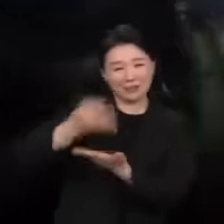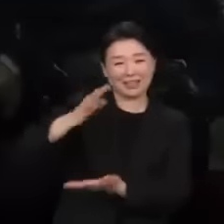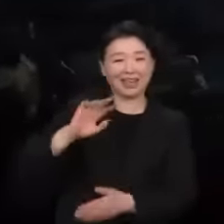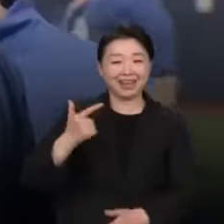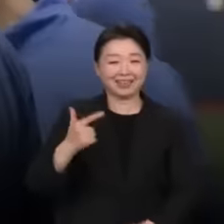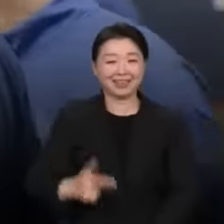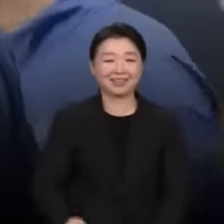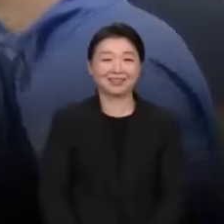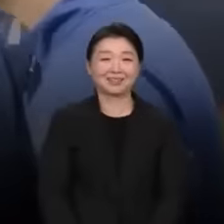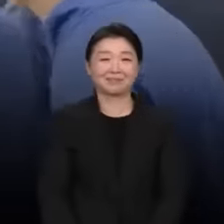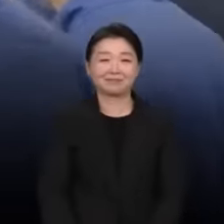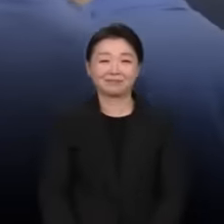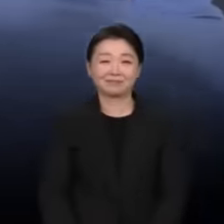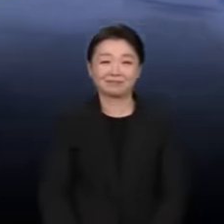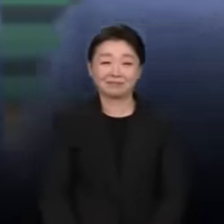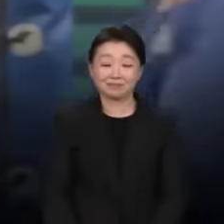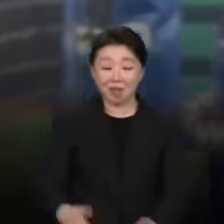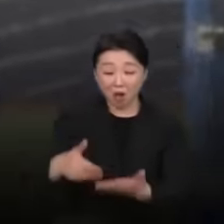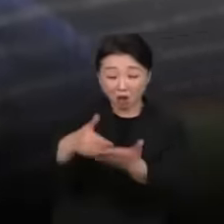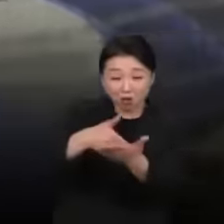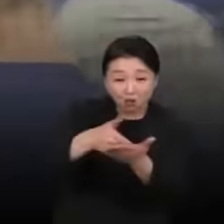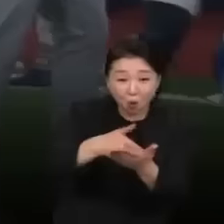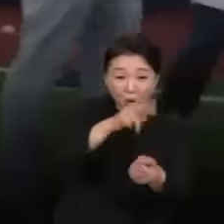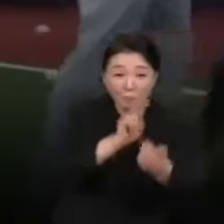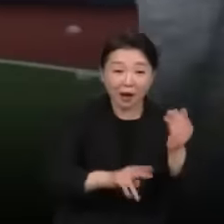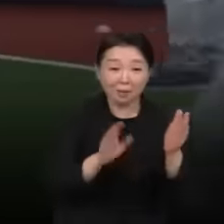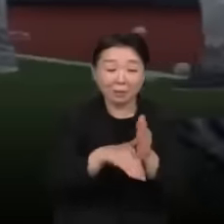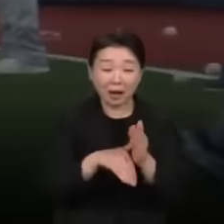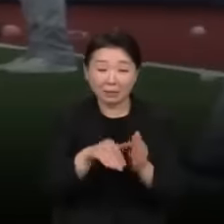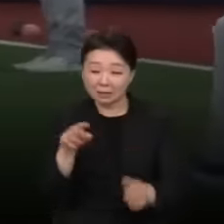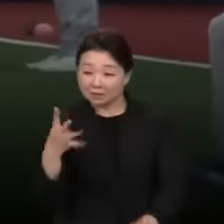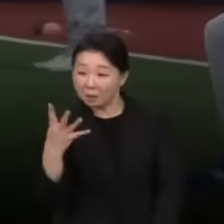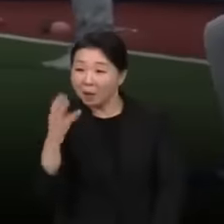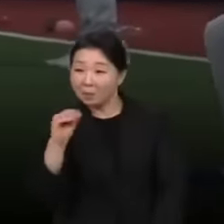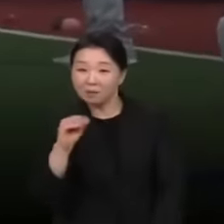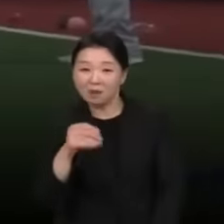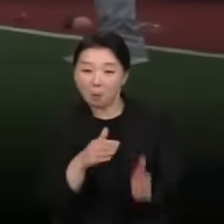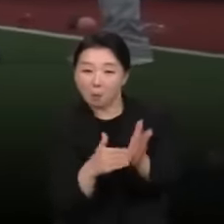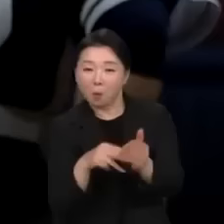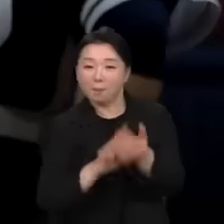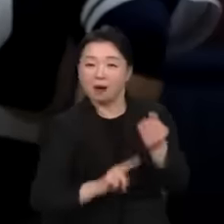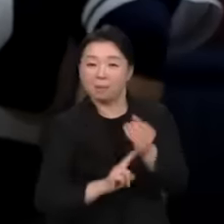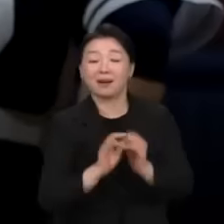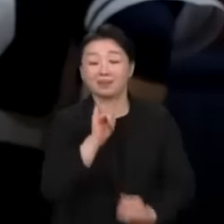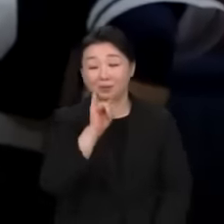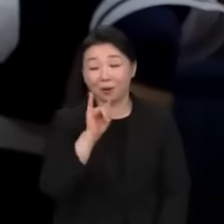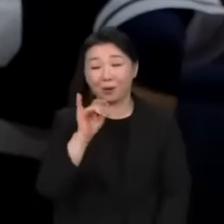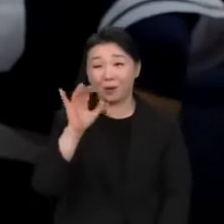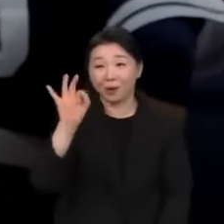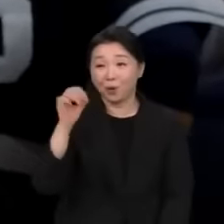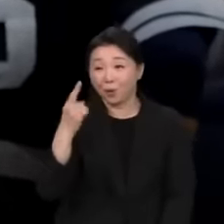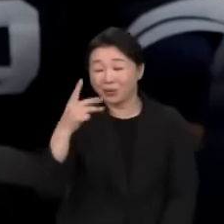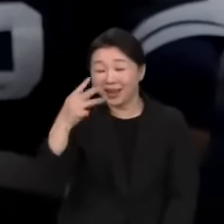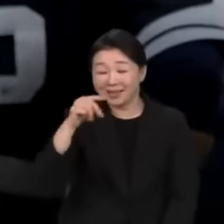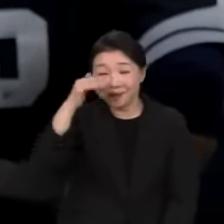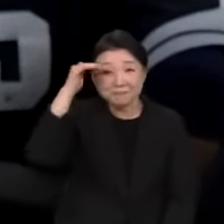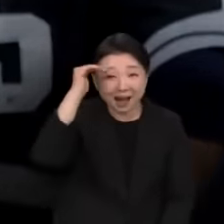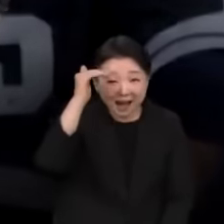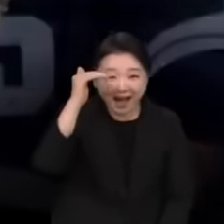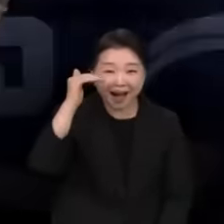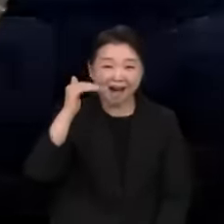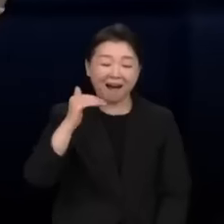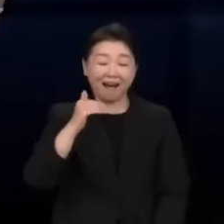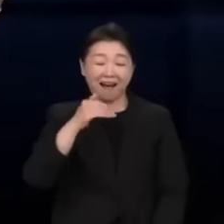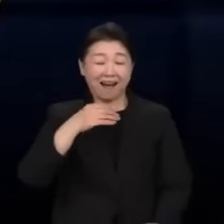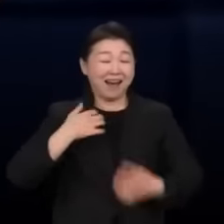나옵니다. 중고거래 시장에선 400만 원짜리 암표가 나돌 정도입니다. 오타니 직관을 눈앞에 둔 일본 팬들은